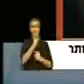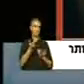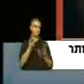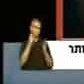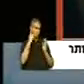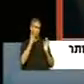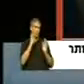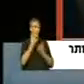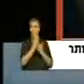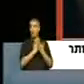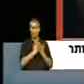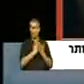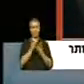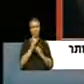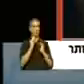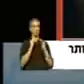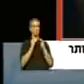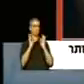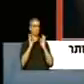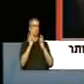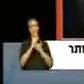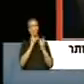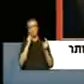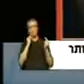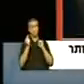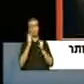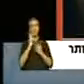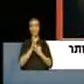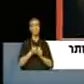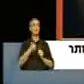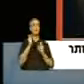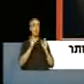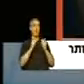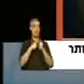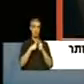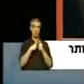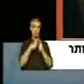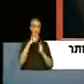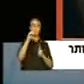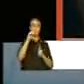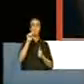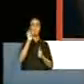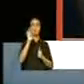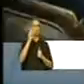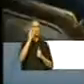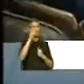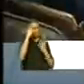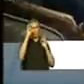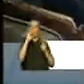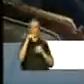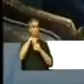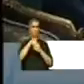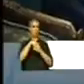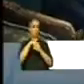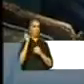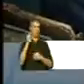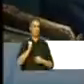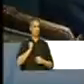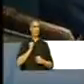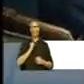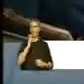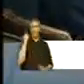קונטרוורסיאליים, אבל חלקם בהחלט מינויים ראויים. הוא כבר מינה שר הגנה, מאטיס, שהוא אדם מאוד מאוד מכובד בתוך המערכת שבא מהצבא, דבר